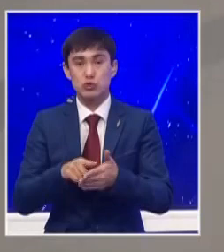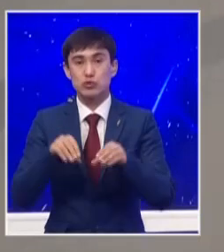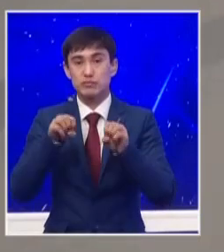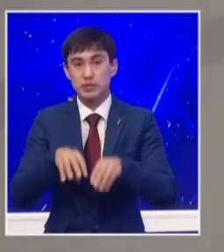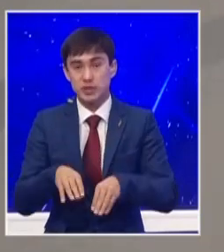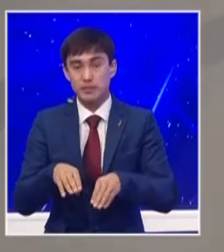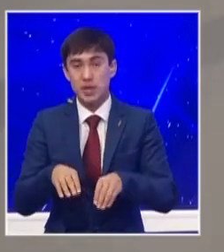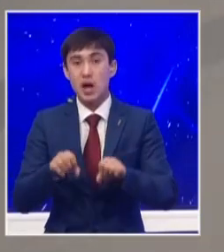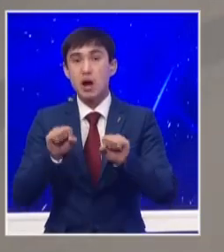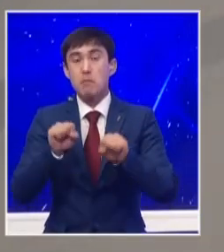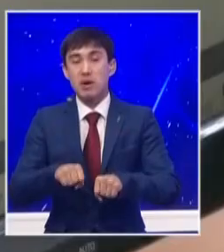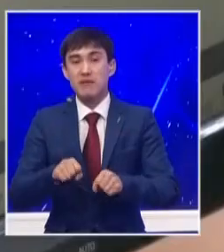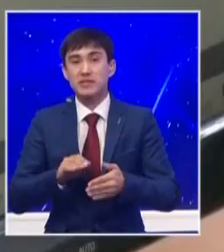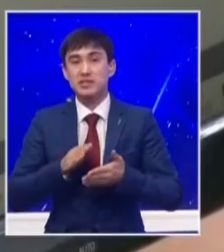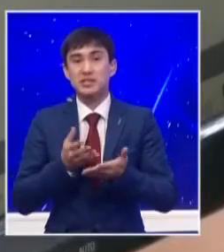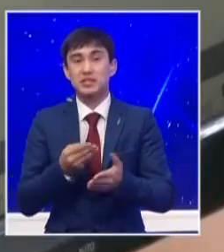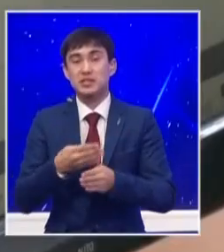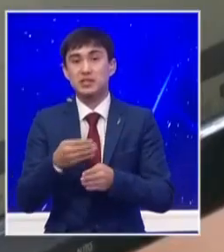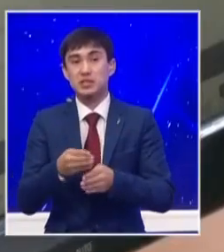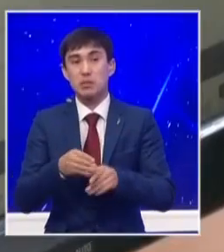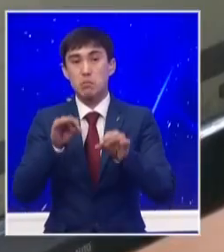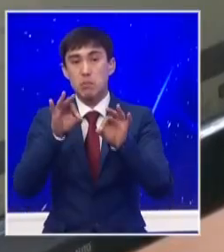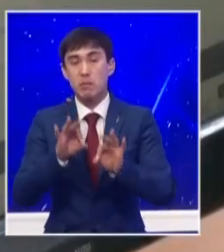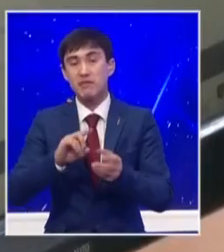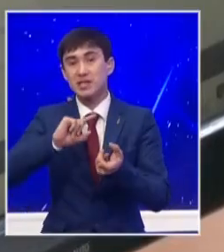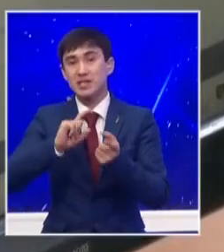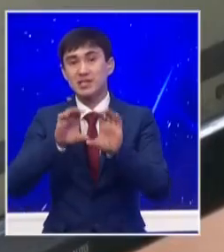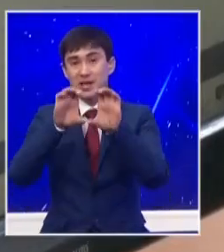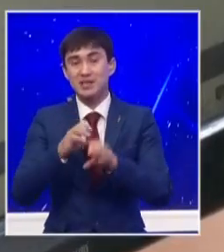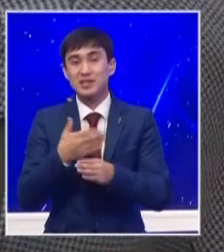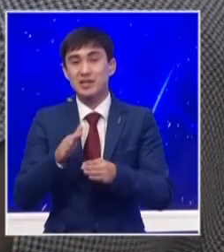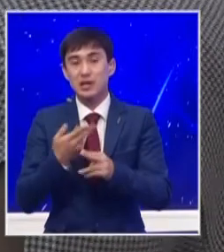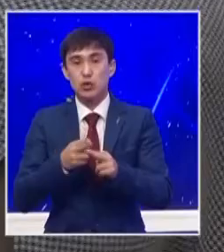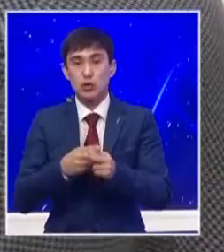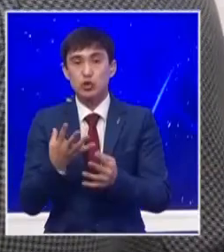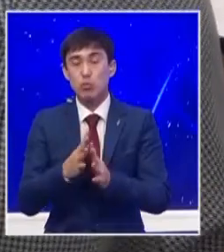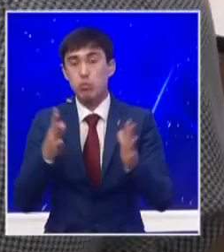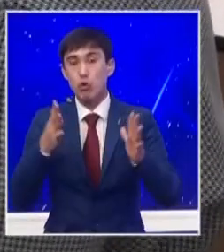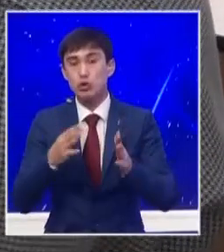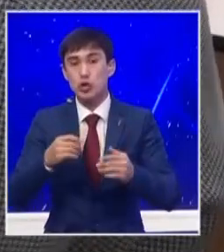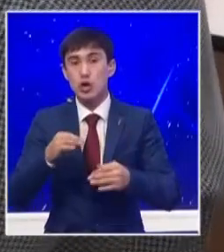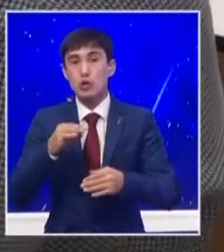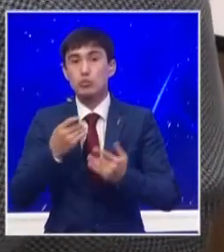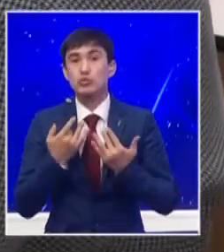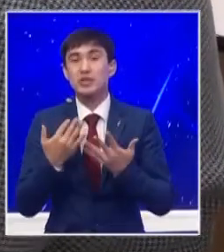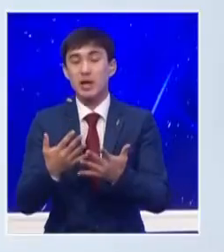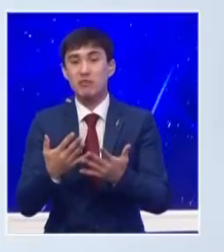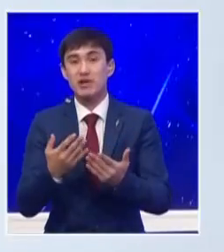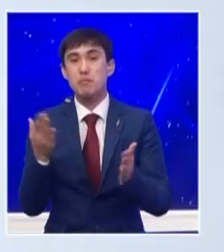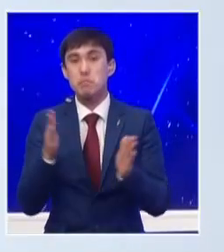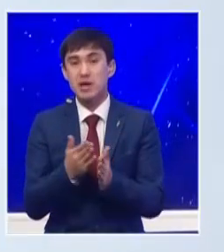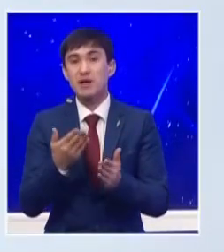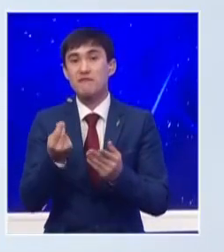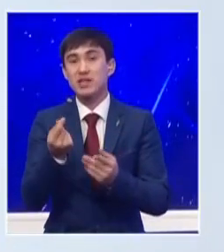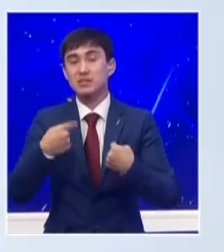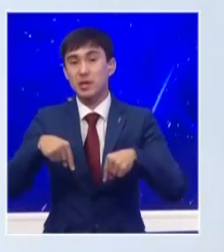защиты прав заёмщиков разработанные поправки в законодательство о кредитовании которые ещё больше ужесточат требования к микрофинансовым